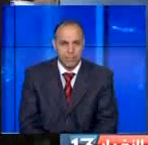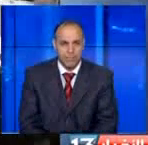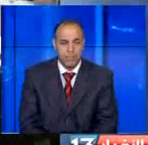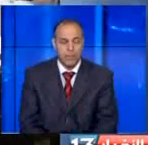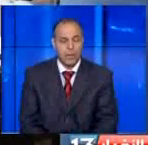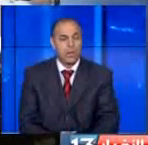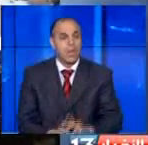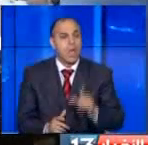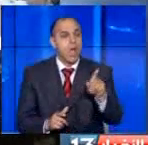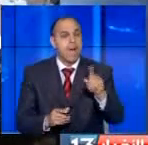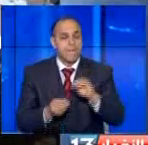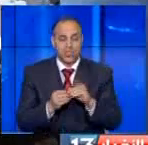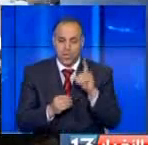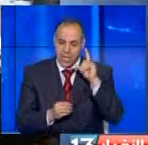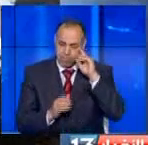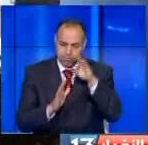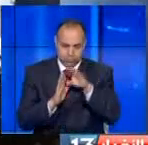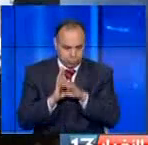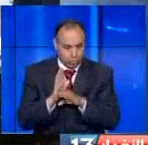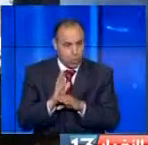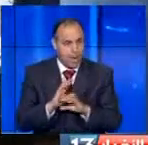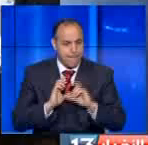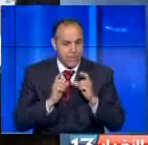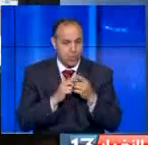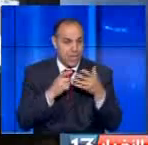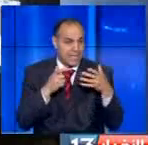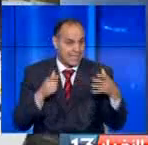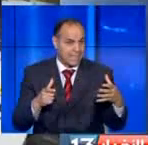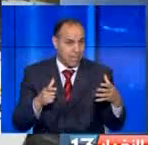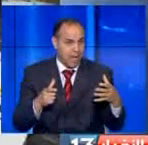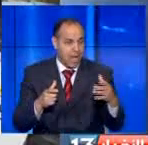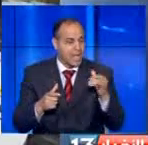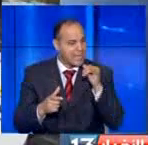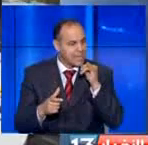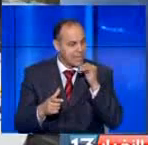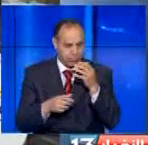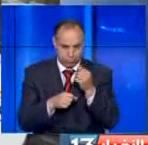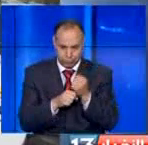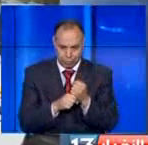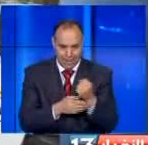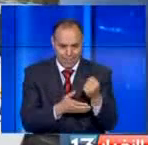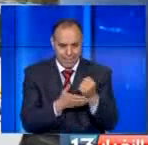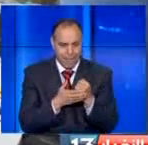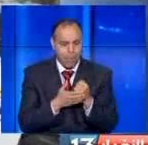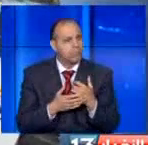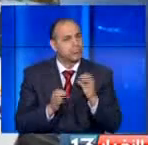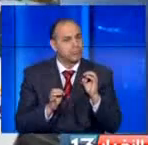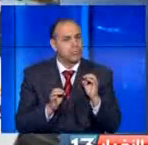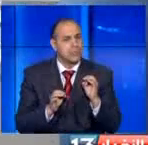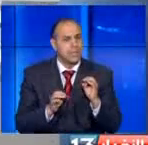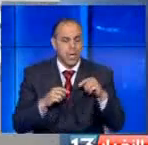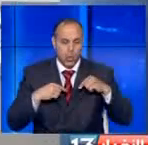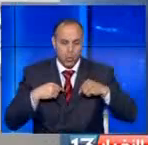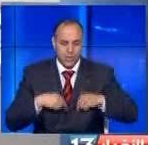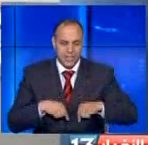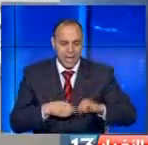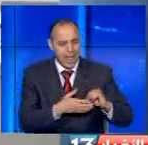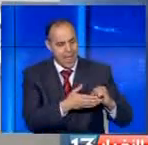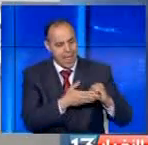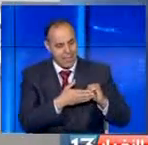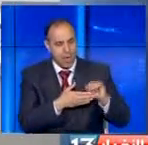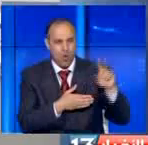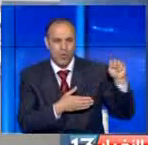كما يتصدر الوضع في ليبيا جدول أعمال مجموعة السبع، وتأمل إيطاليا في الحصول على دعم صريح للحكومة المدعومة من